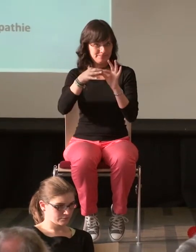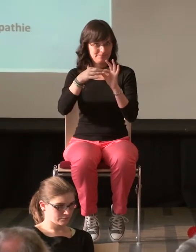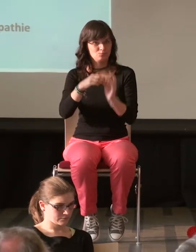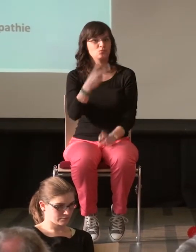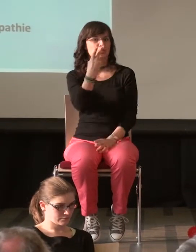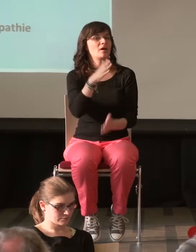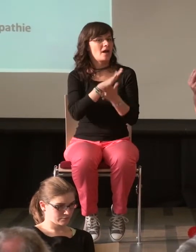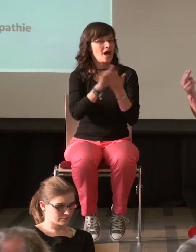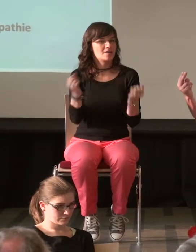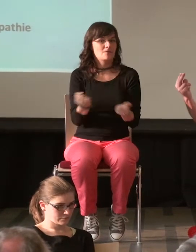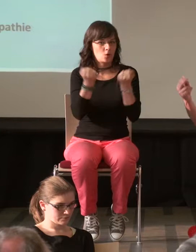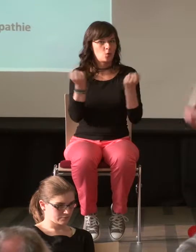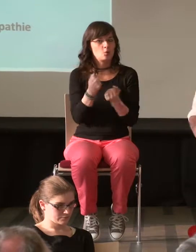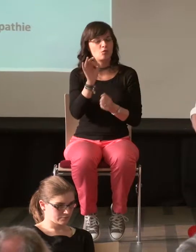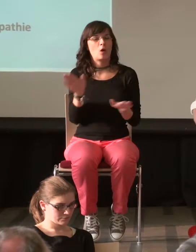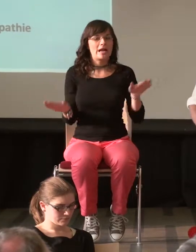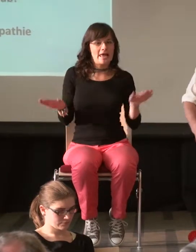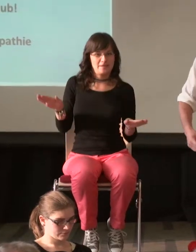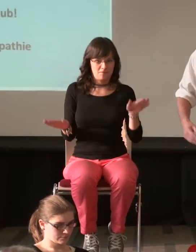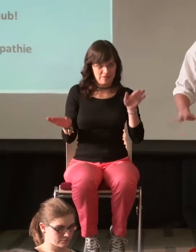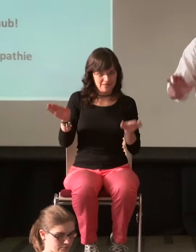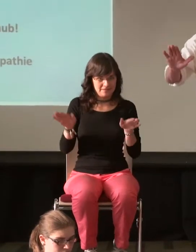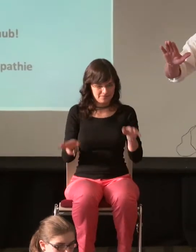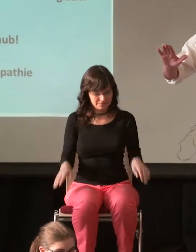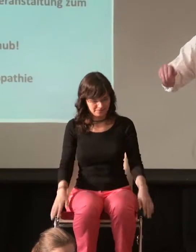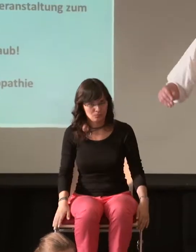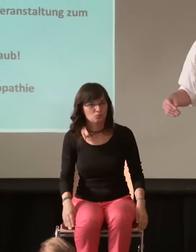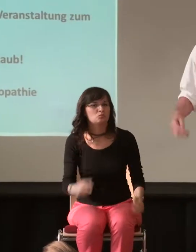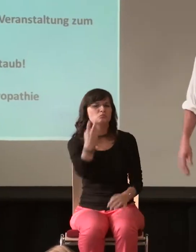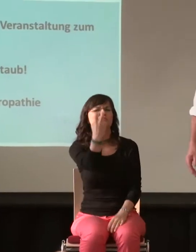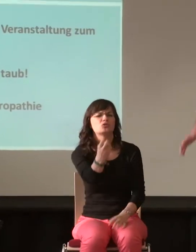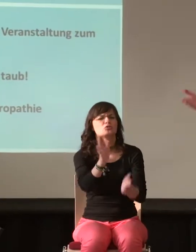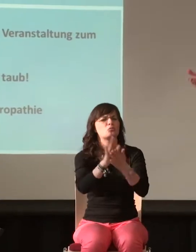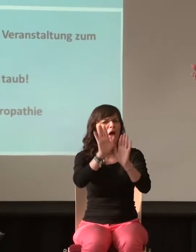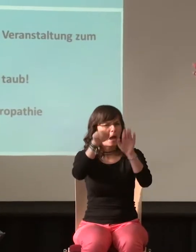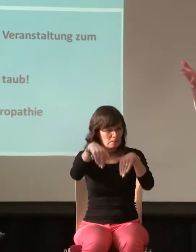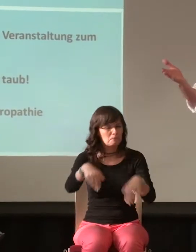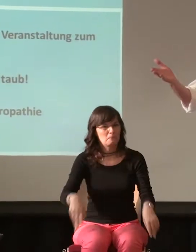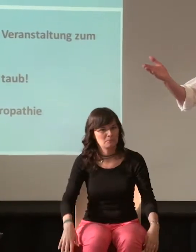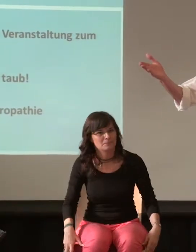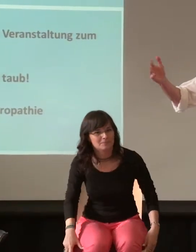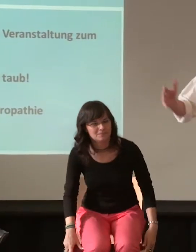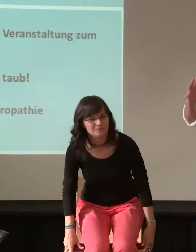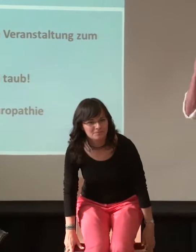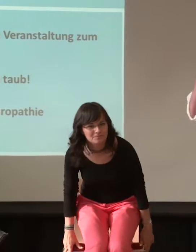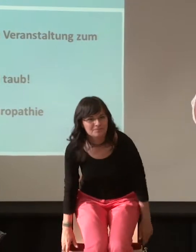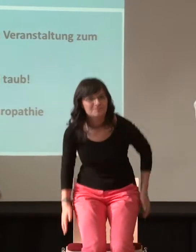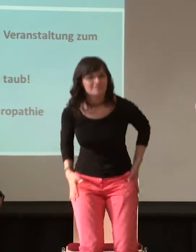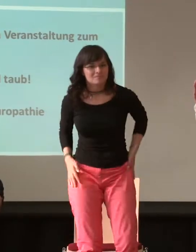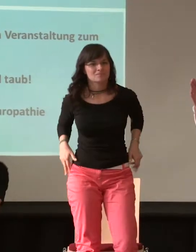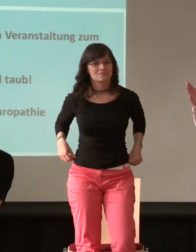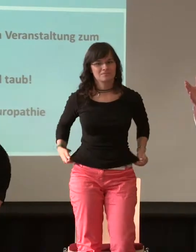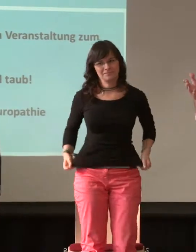zwei einfache Übungen zur Gleichgewichtsschule, Sie können sitzen bleiben, Sie können aber auch mitmachen, Sie sind herzlich eingeleitet, ganz